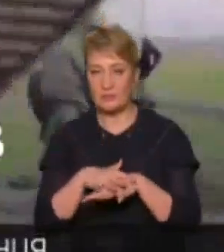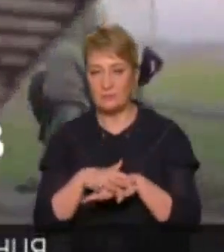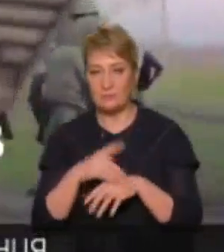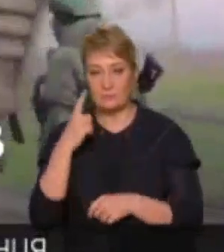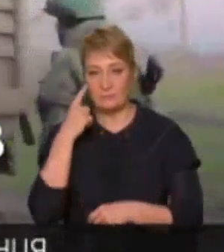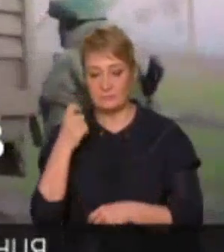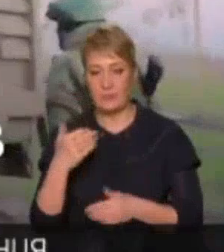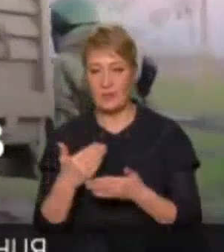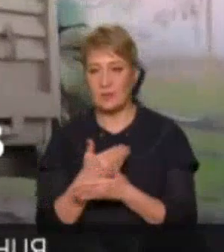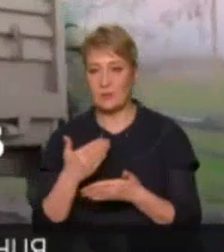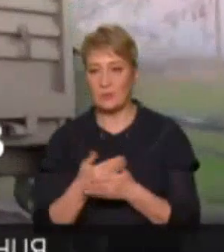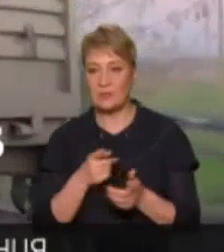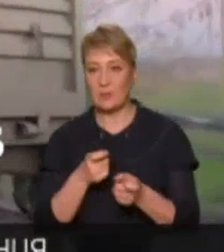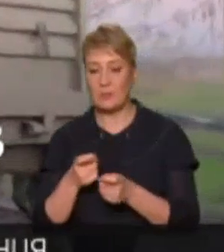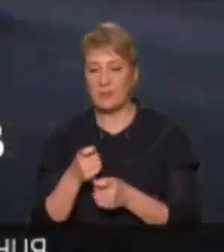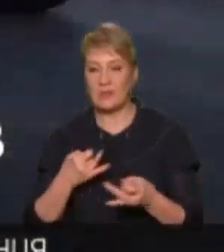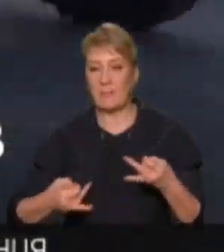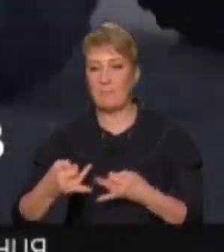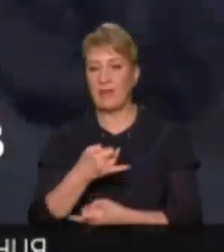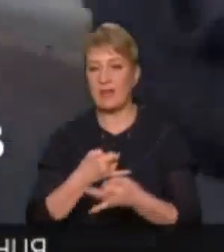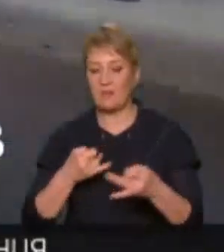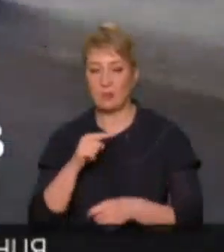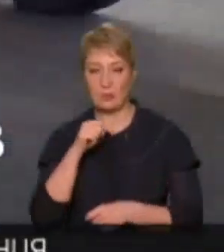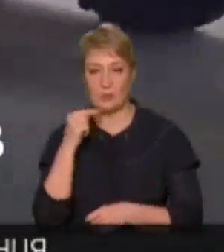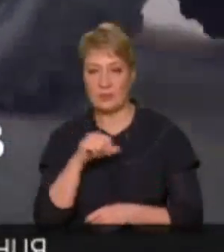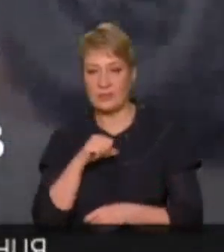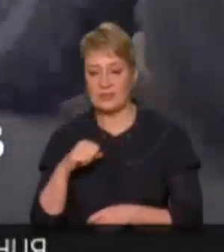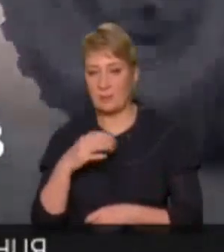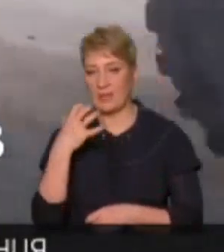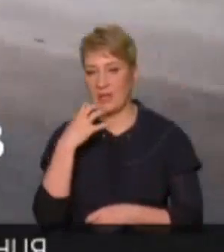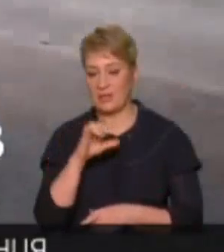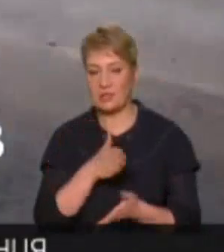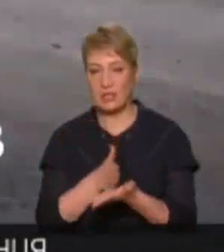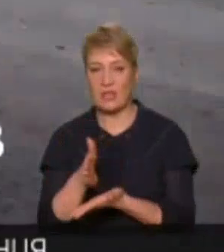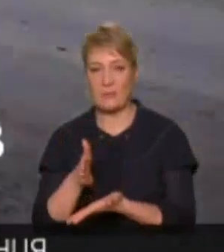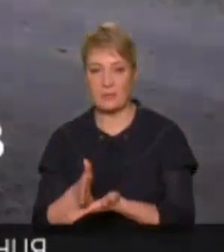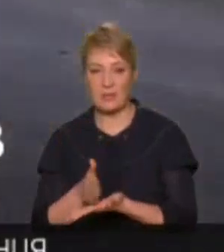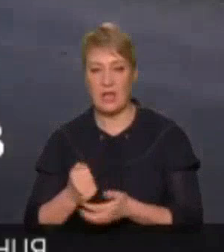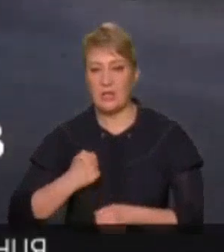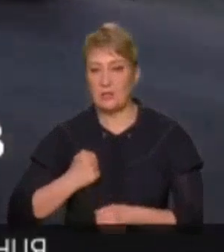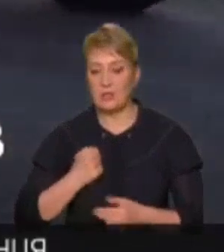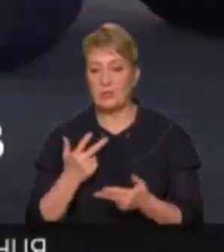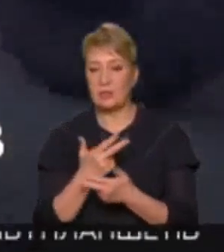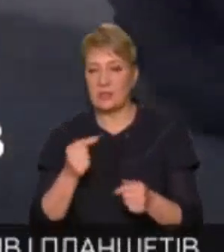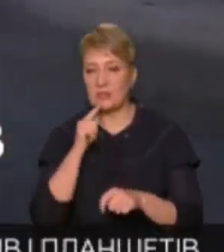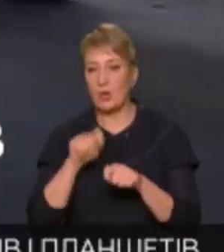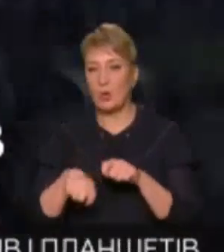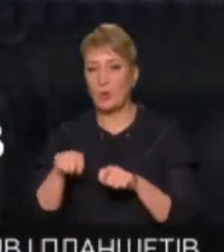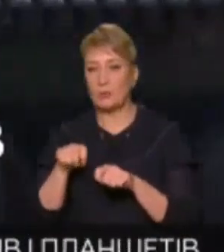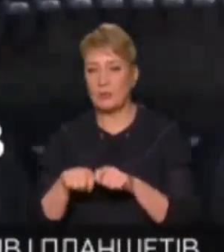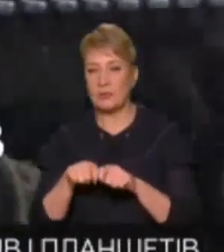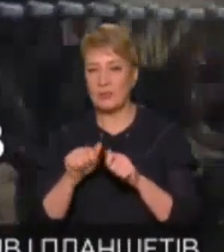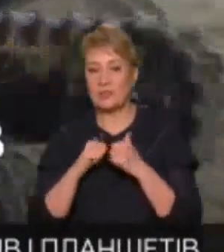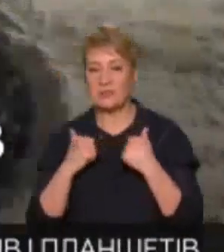на нові перехоплення переговорів росіян на одному із найгарячіших напрямків. Солдати зізнаються, що їх контролюють так звані